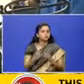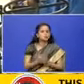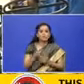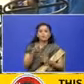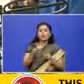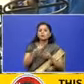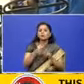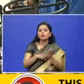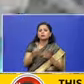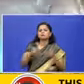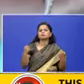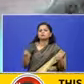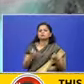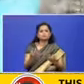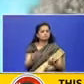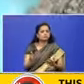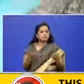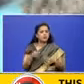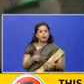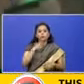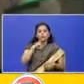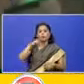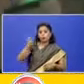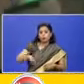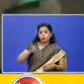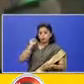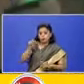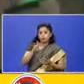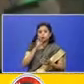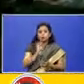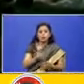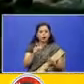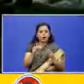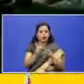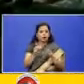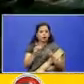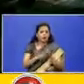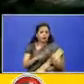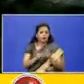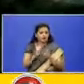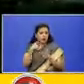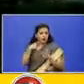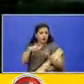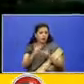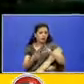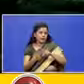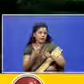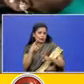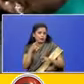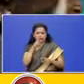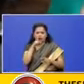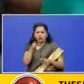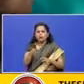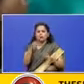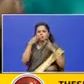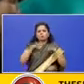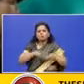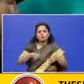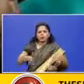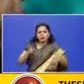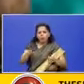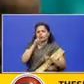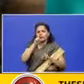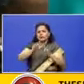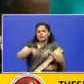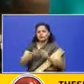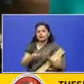शानदार प्रयास कोयम्बटूर के अनाईकट्टी में आदिवासी महिलाओं की एक टीम का है। इन महिलाओं